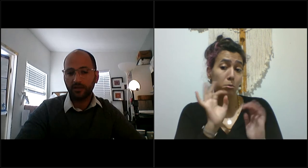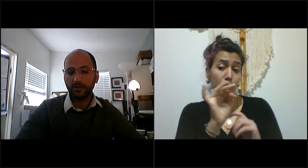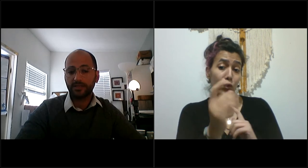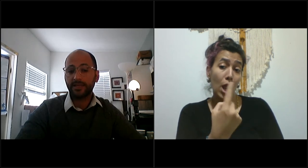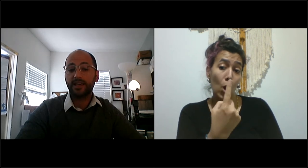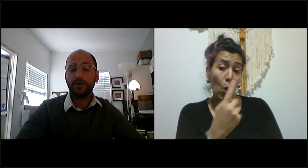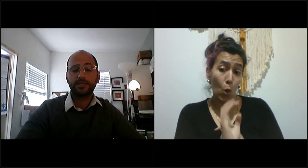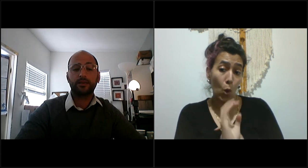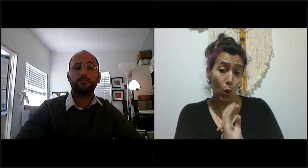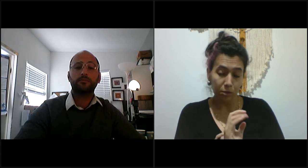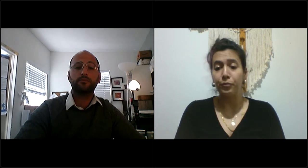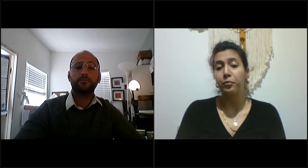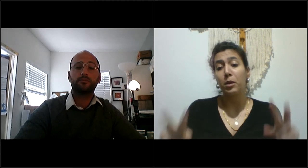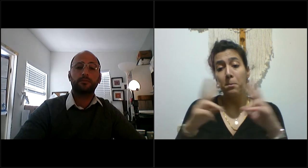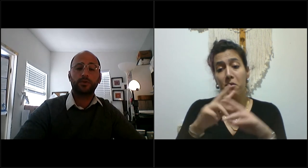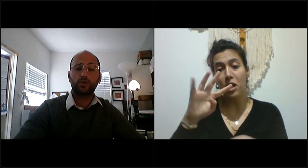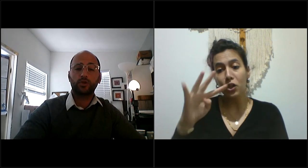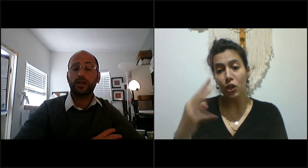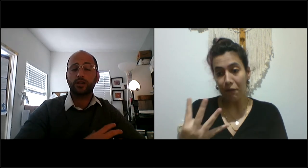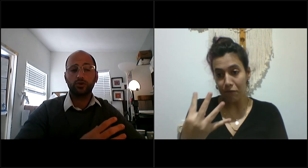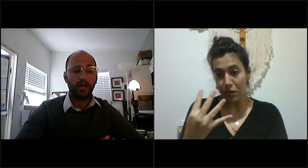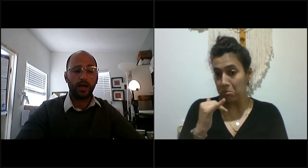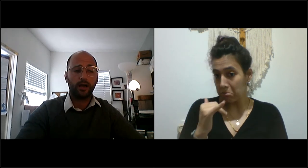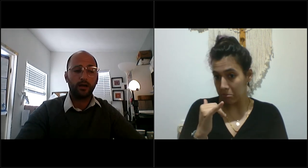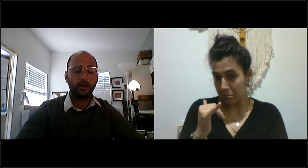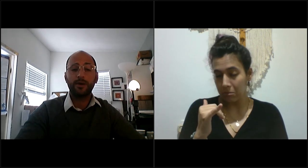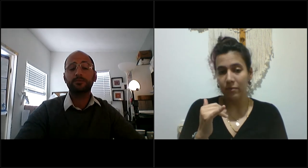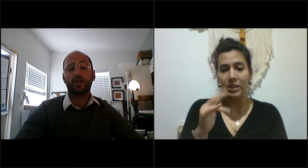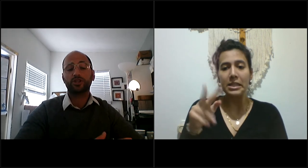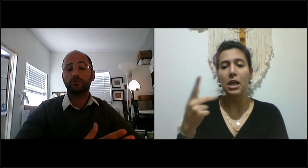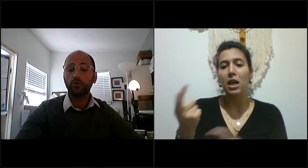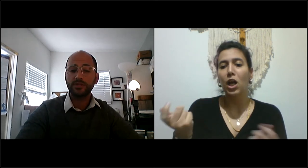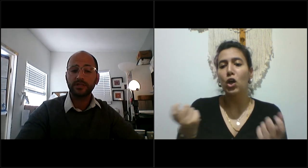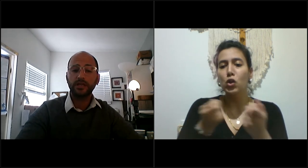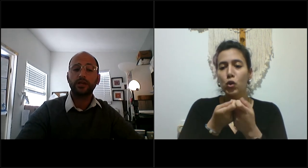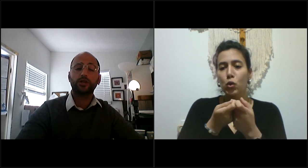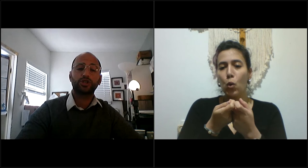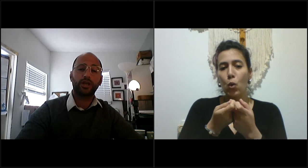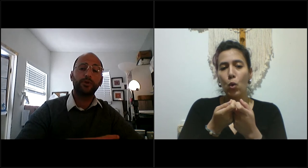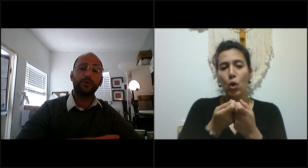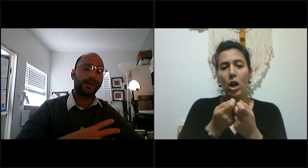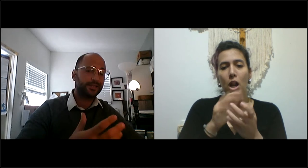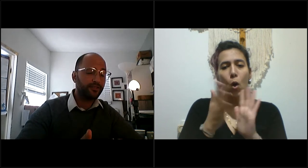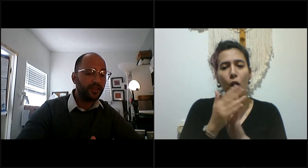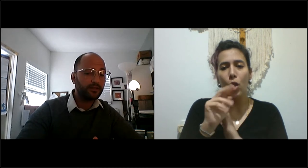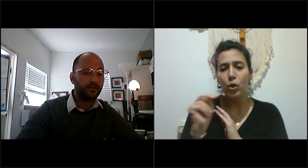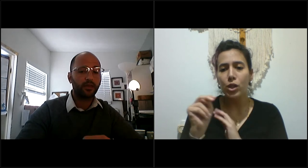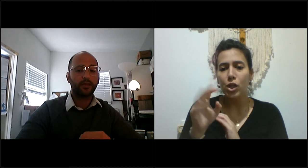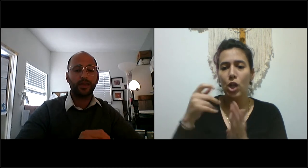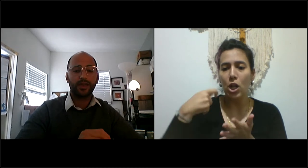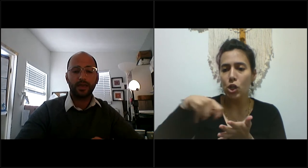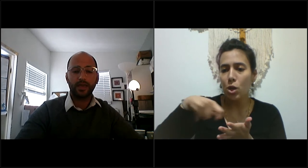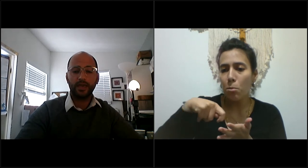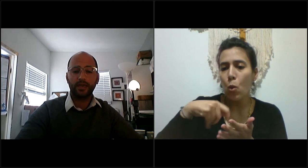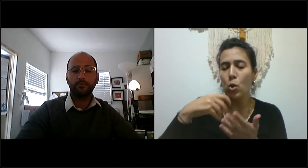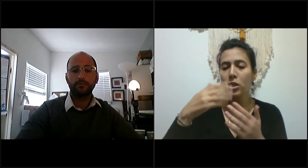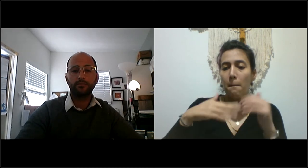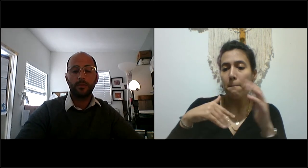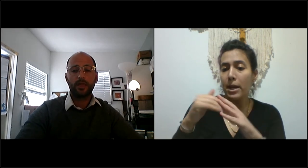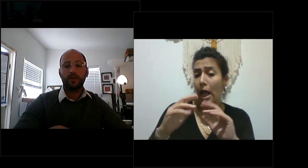מפגש רביעי, זה יהיה בעצם יותר קשור לאלמנטים של השיפוץ, של בניית צוות.